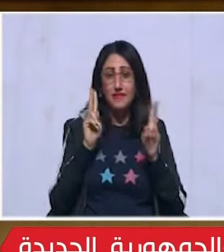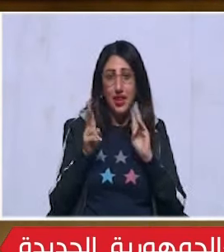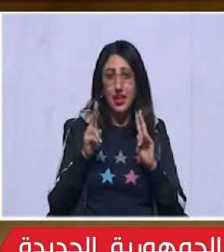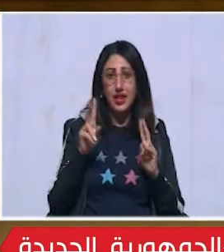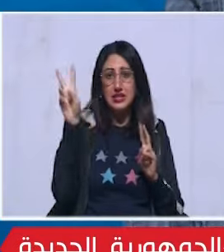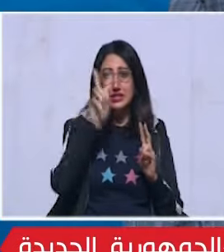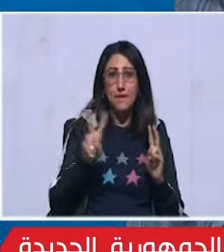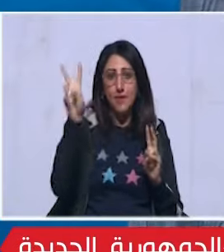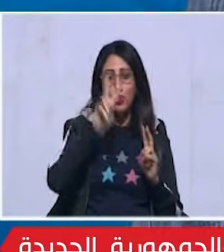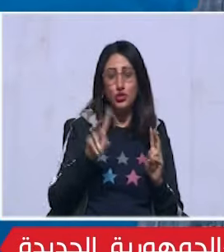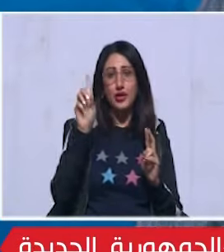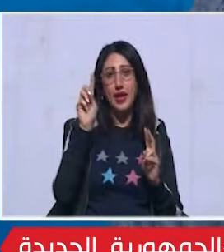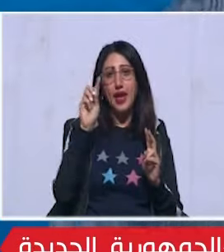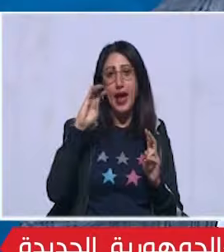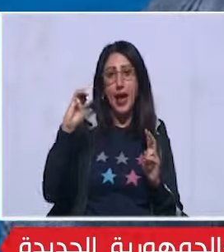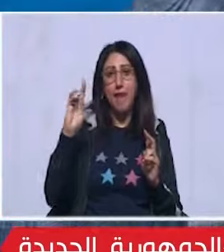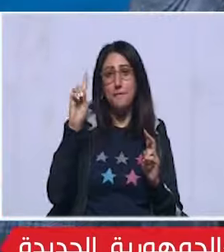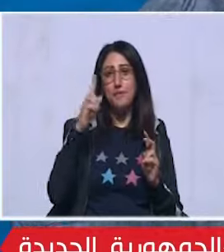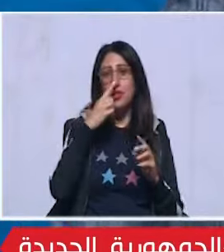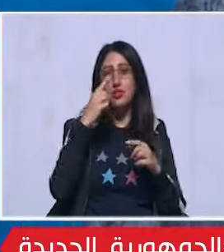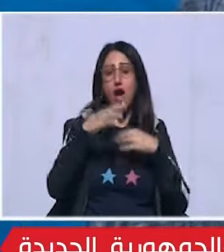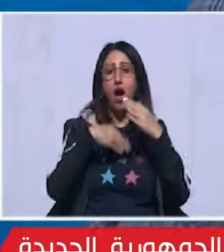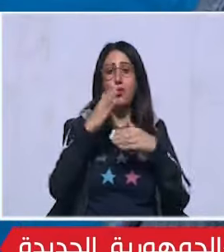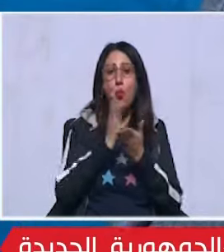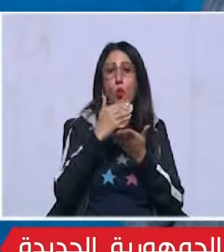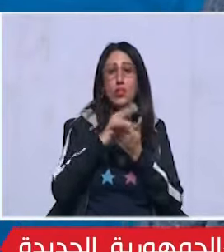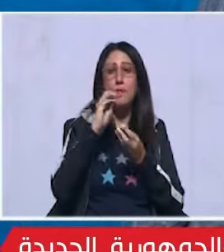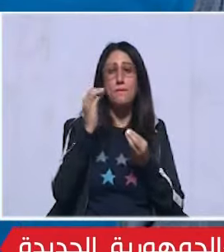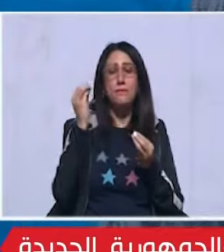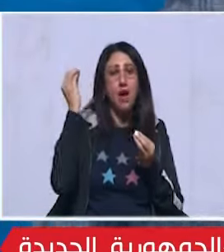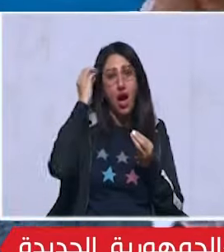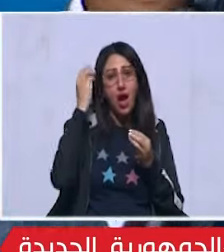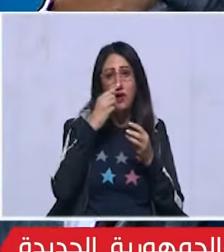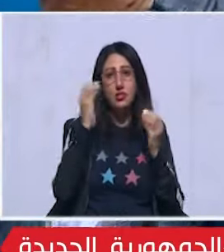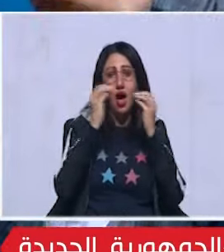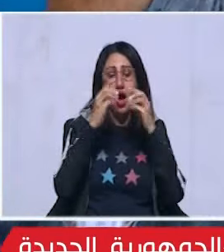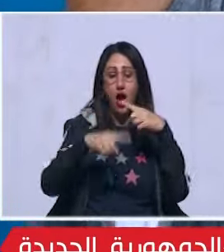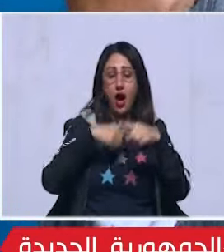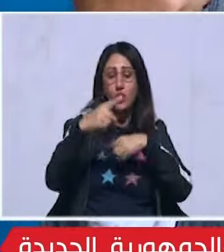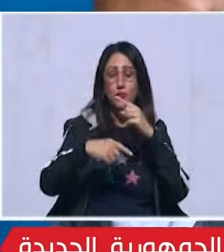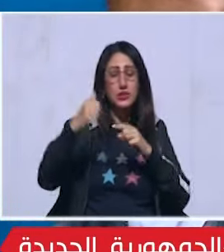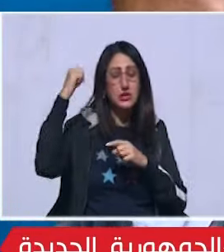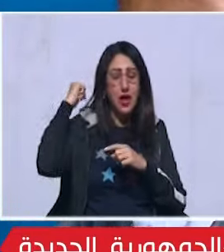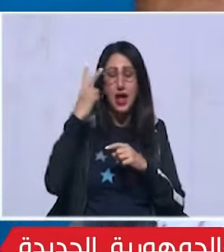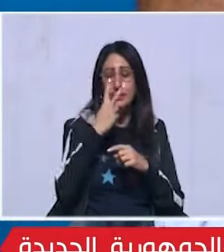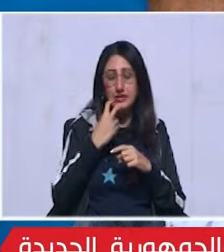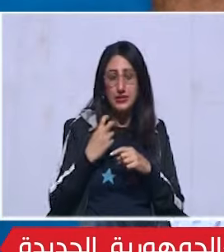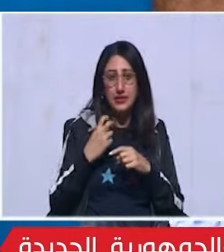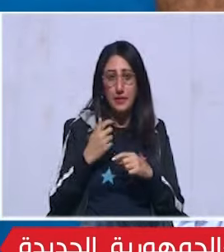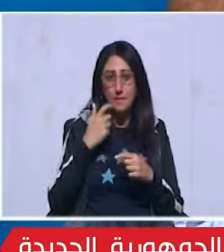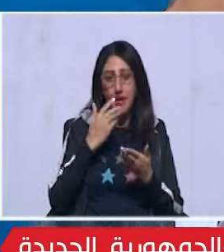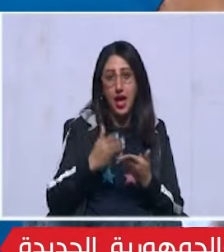رجب احنا تعارفنا على ذلك يعني توارثنا وعادات من من ايام من قبل الدوله